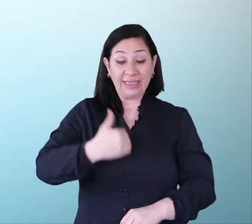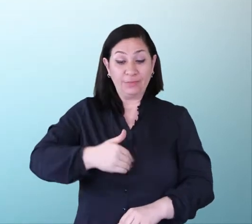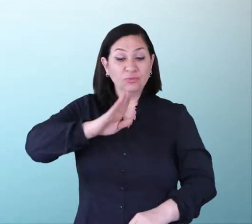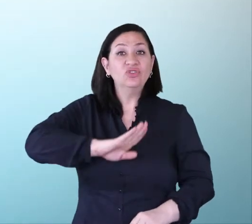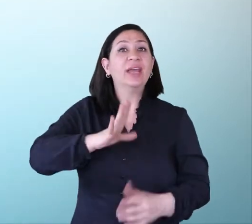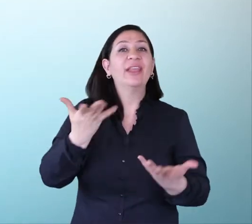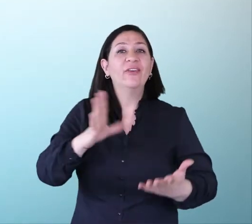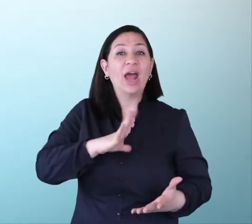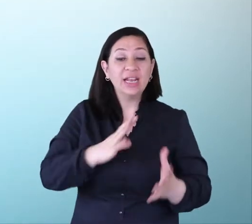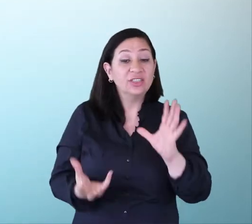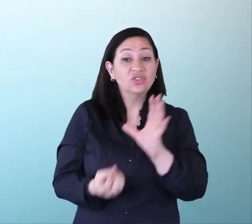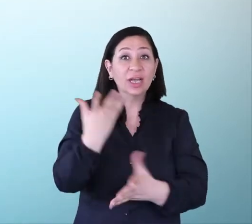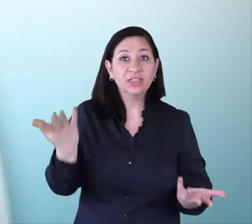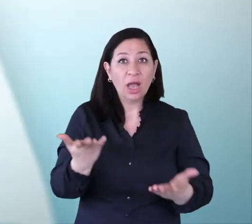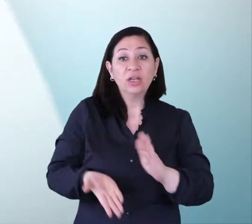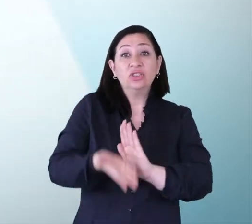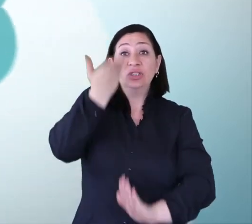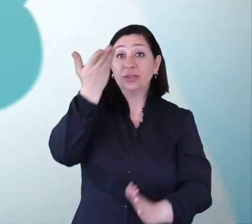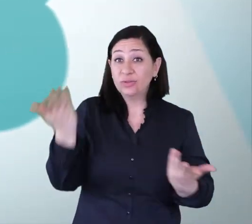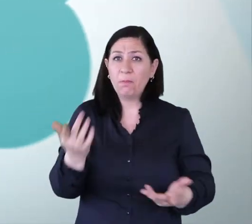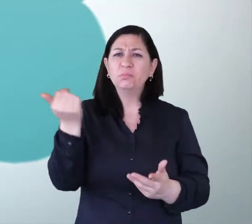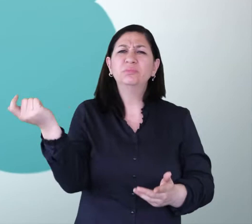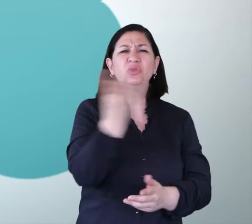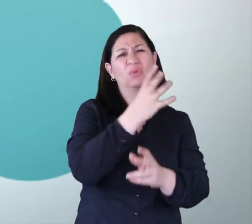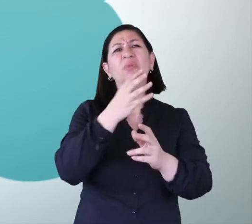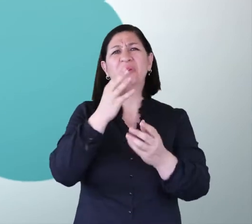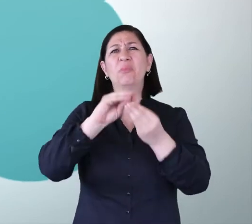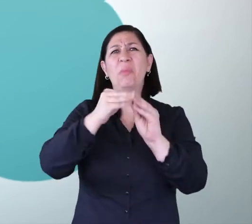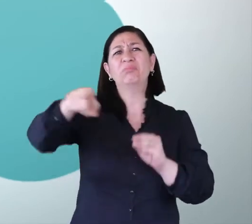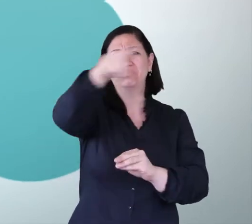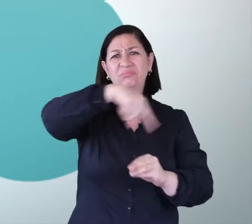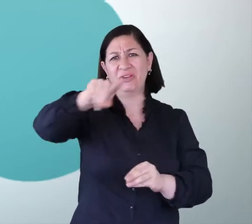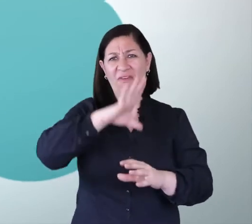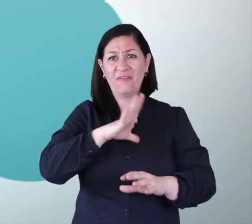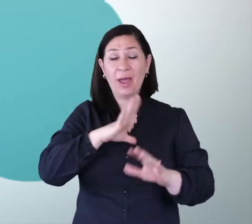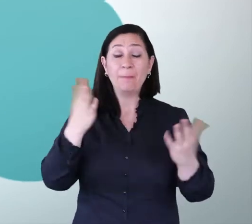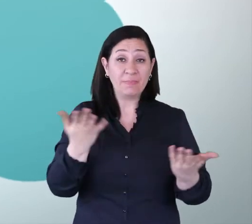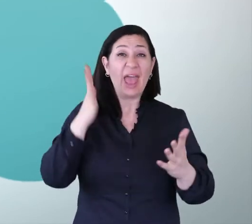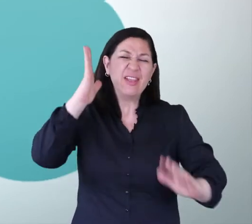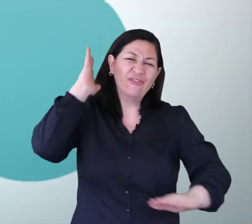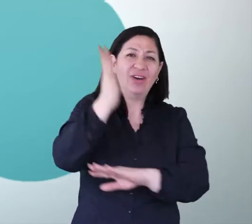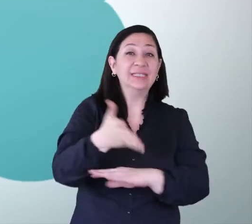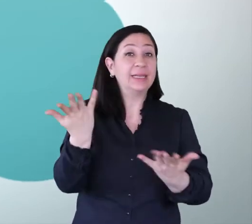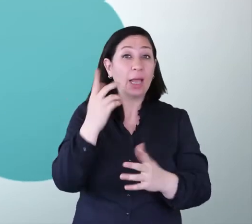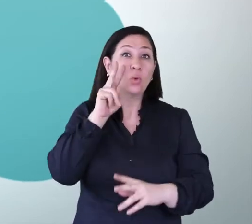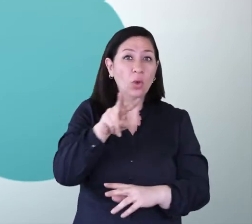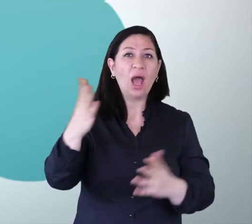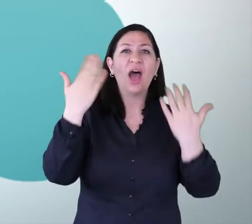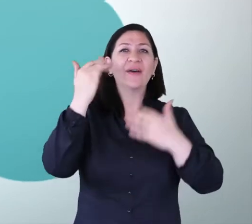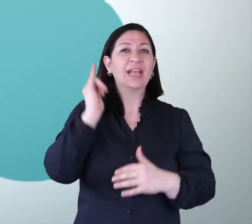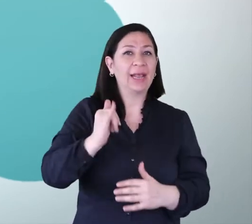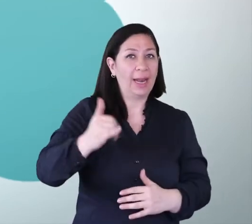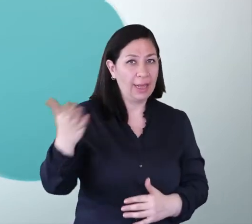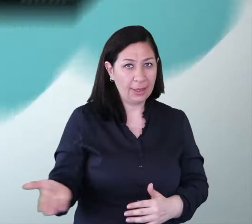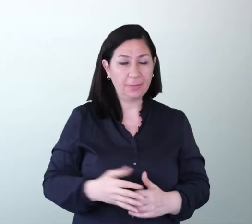Astım şikayetlerini ortaya çıkarabilecek, artırabilecek birçok çevresel faktör vardır. En sık karşılaşılanlar arasında hava